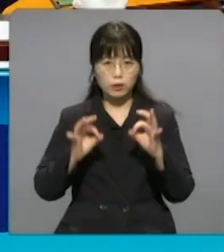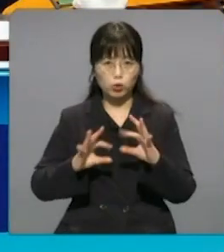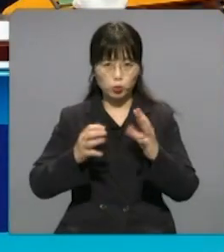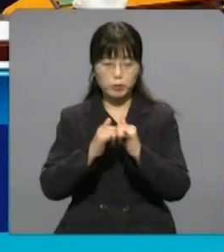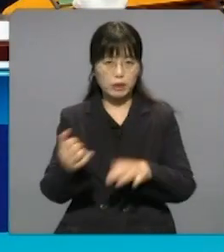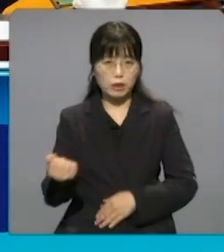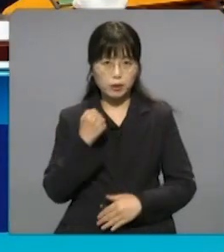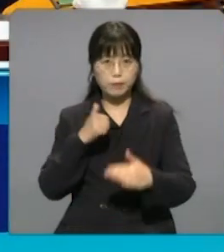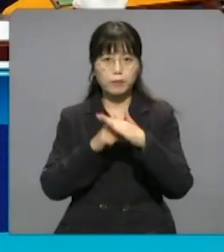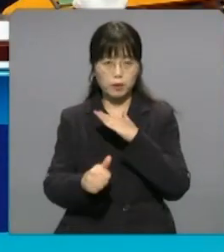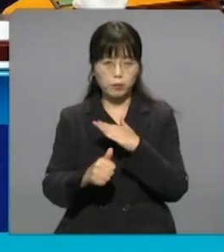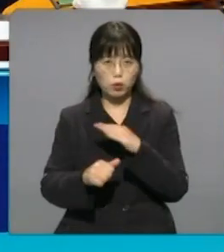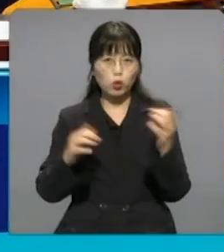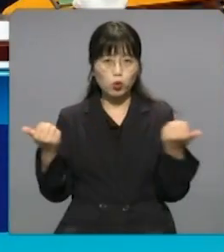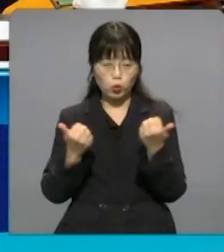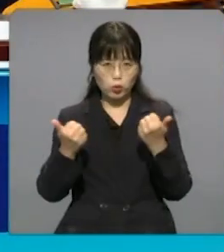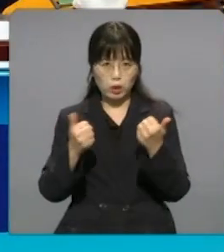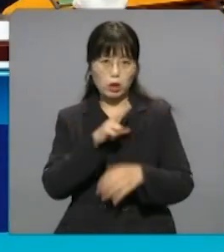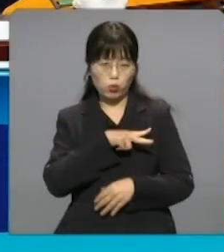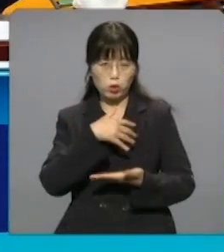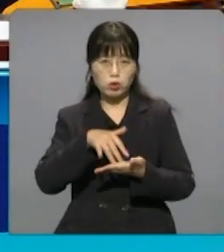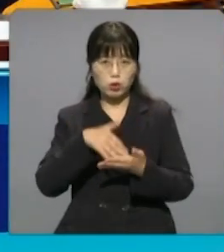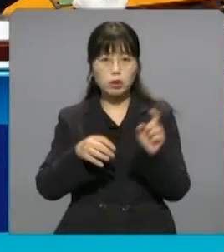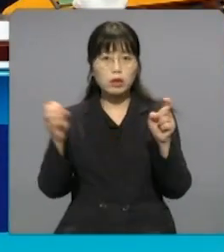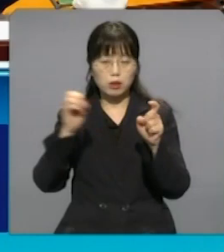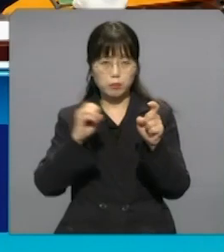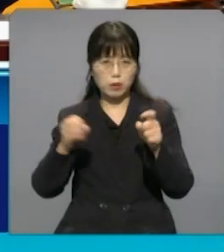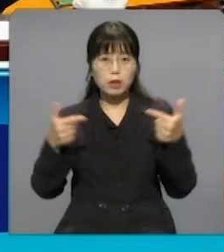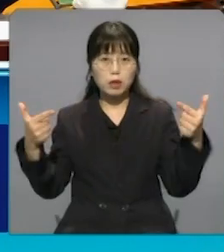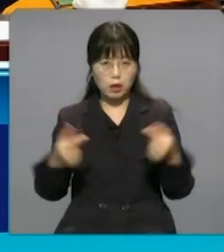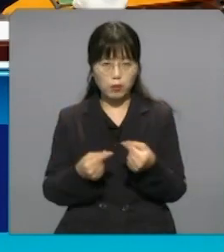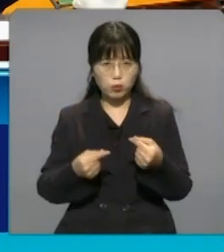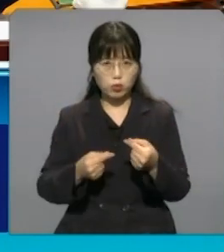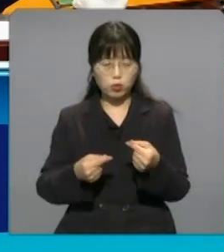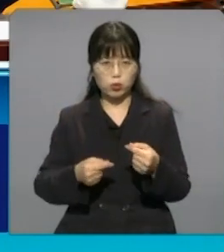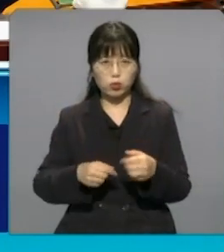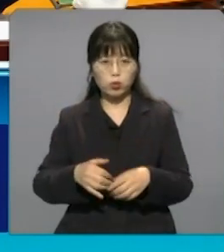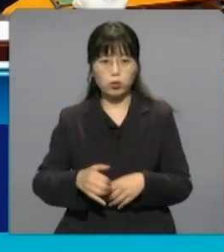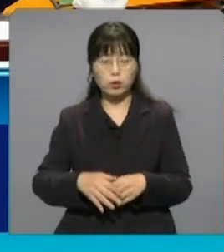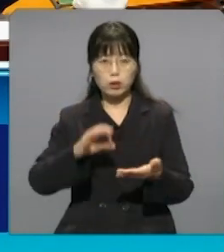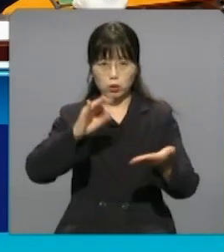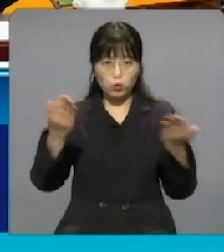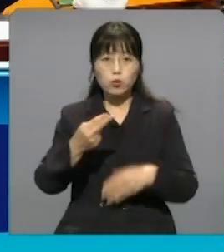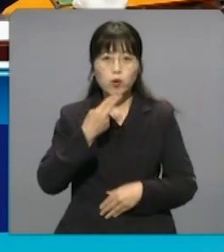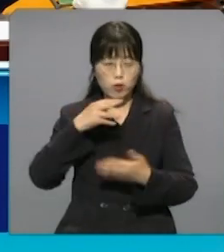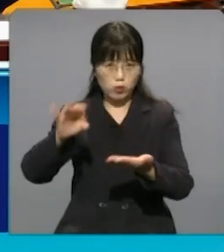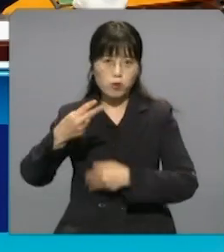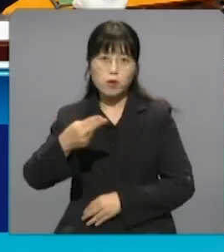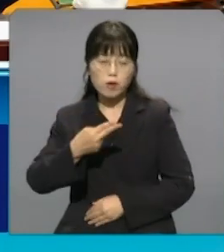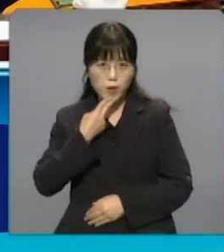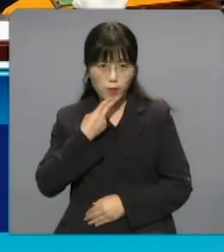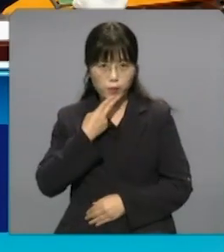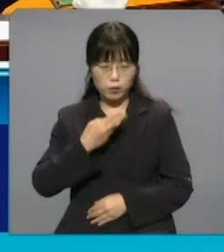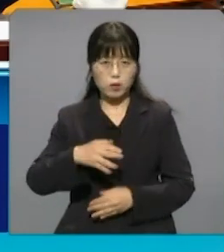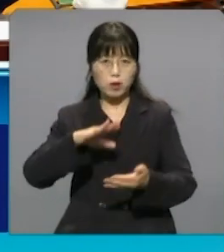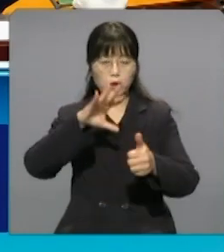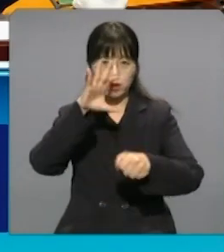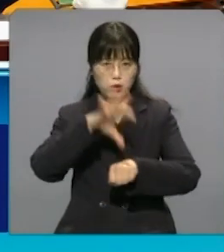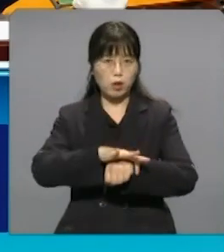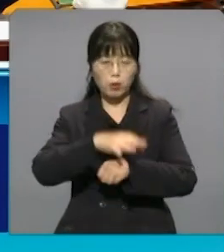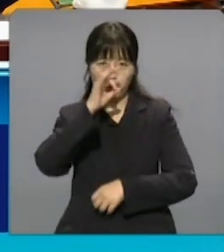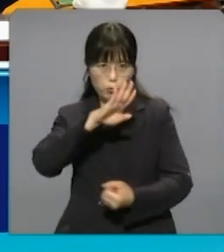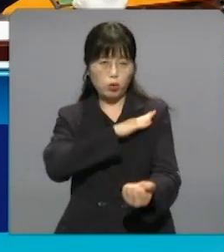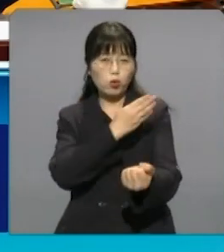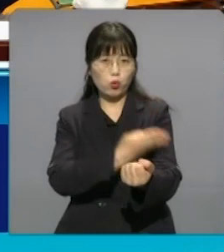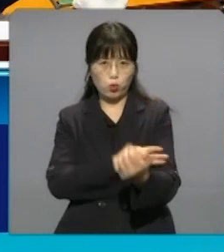김기현 국민의힘 대표가 국회의원의 정수 10% 감축, 무도동 무임금, 불체포 특권 포기 서약 등 정치